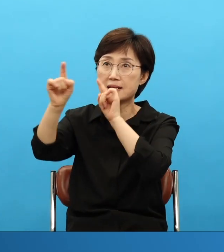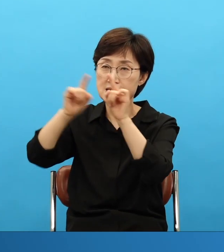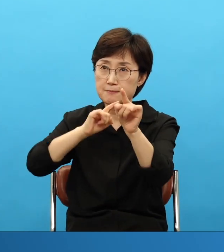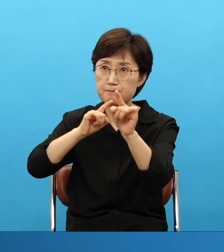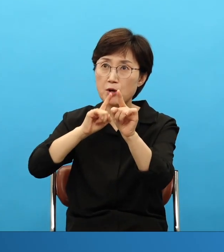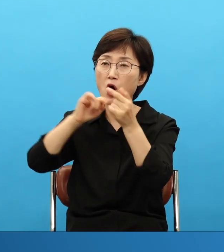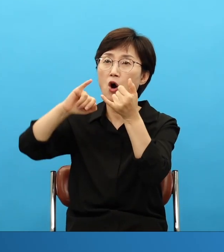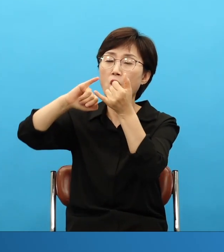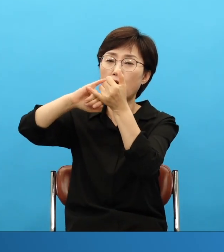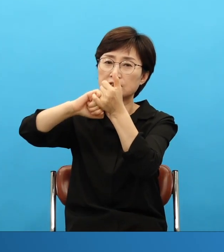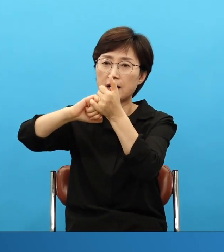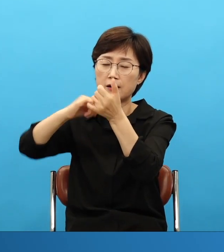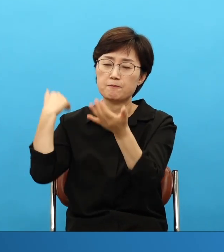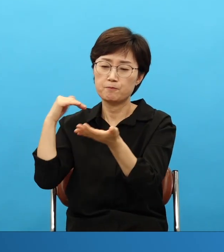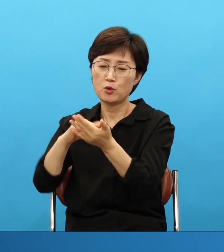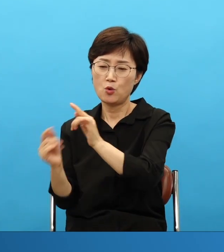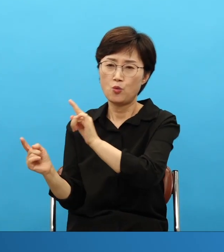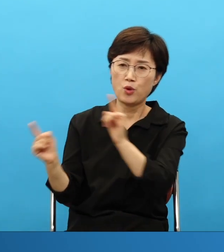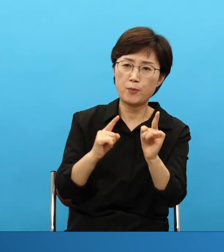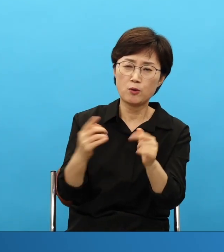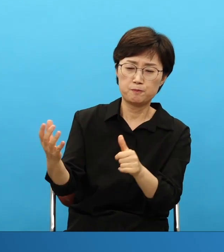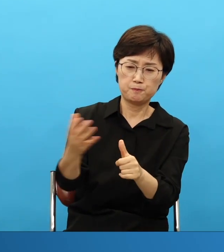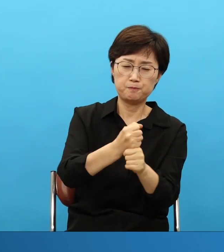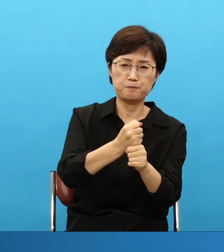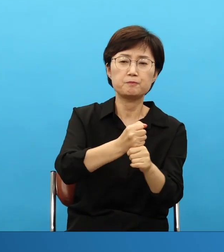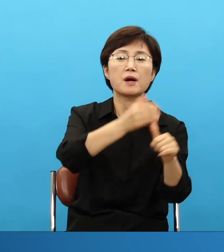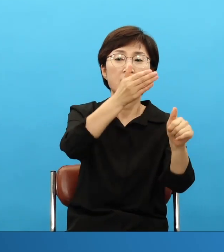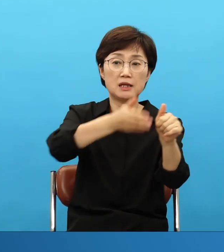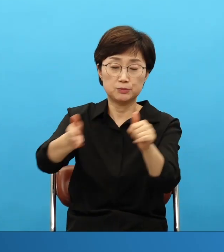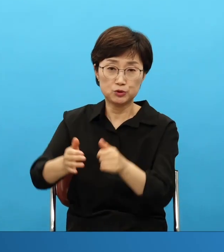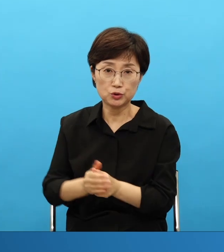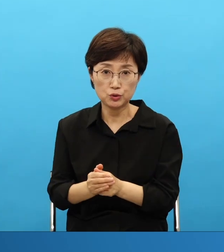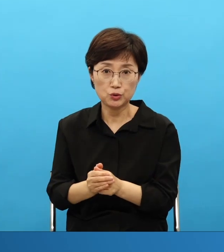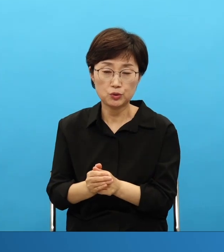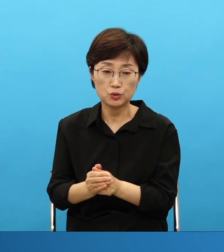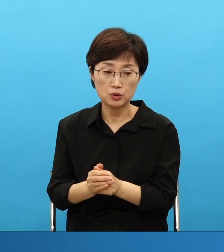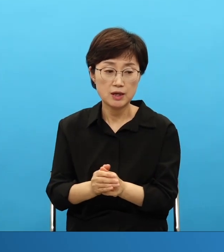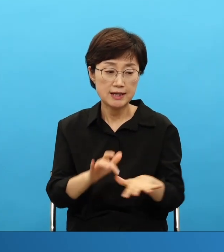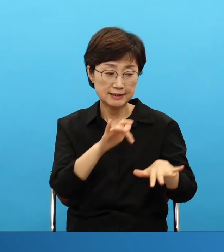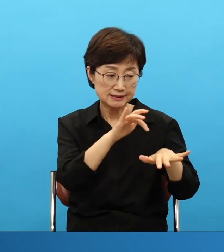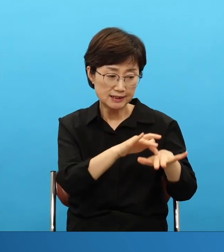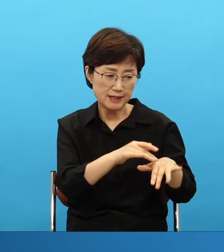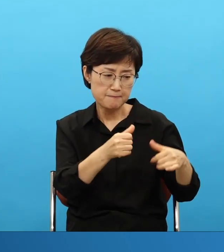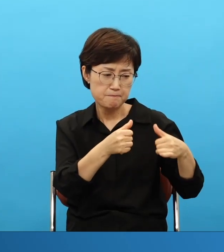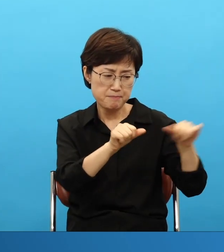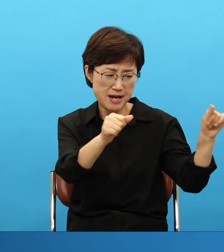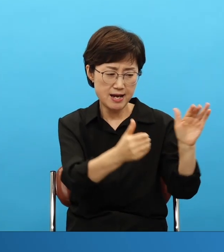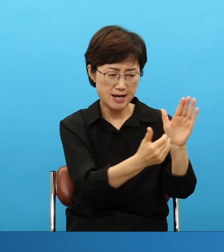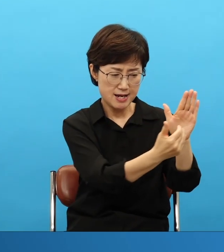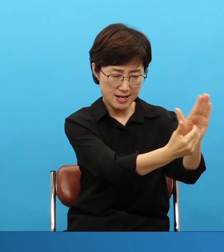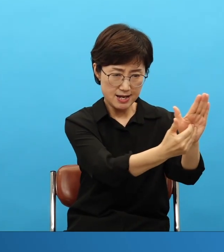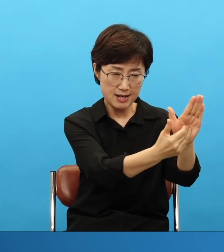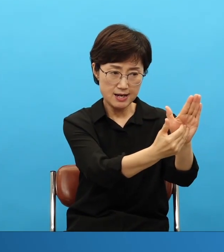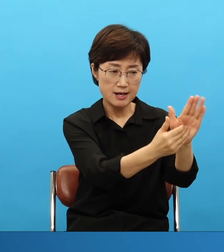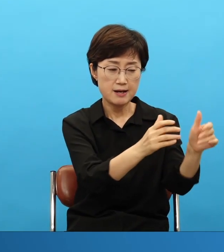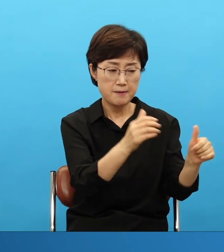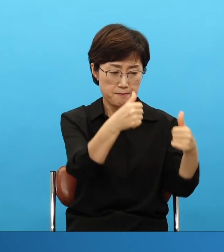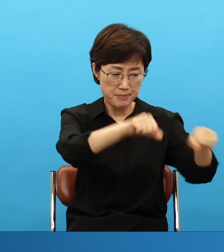그리스도의 이름으로 축복합니다 모든 흑암을 끊을 수 있도록 반드시